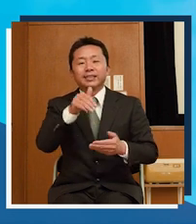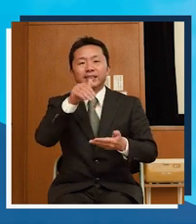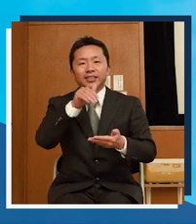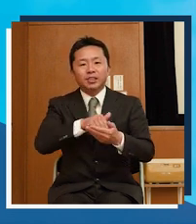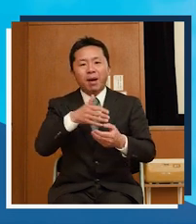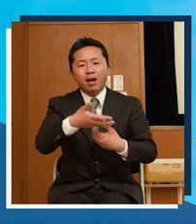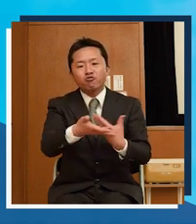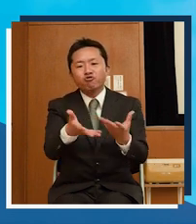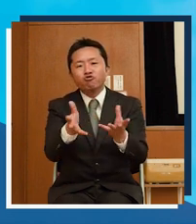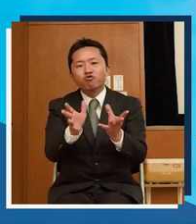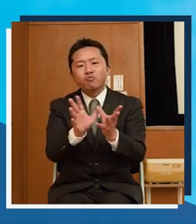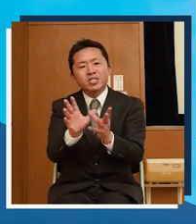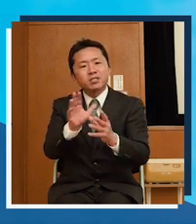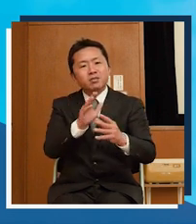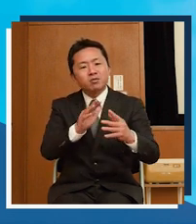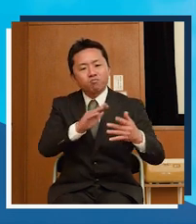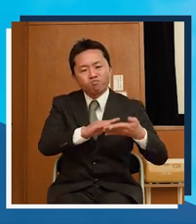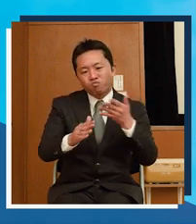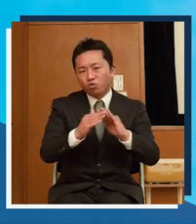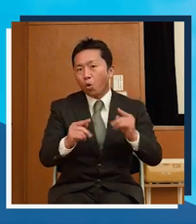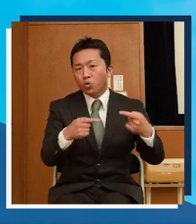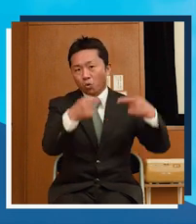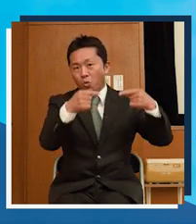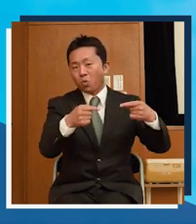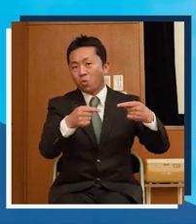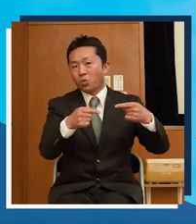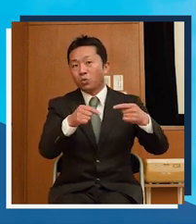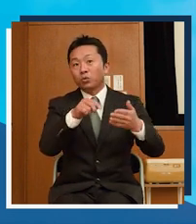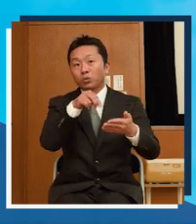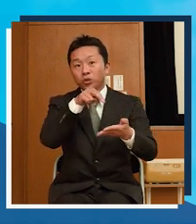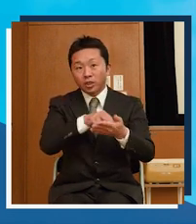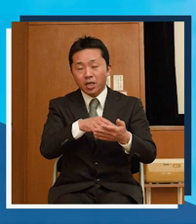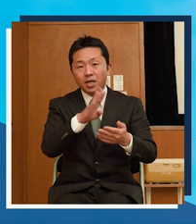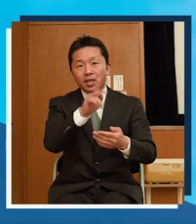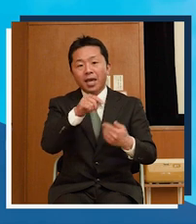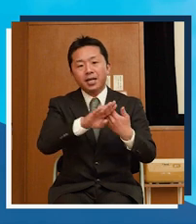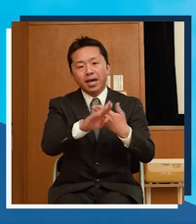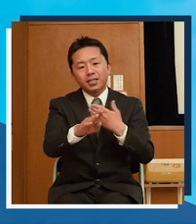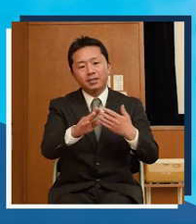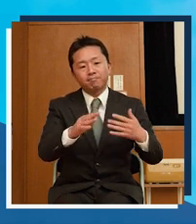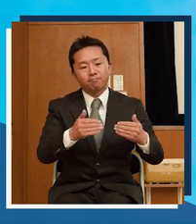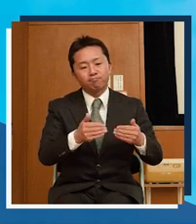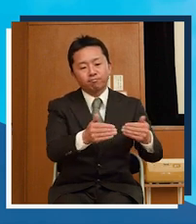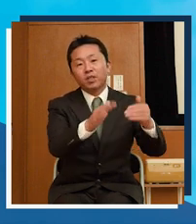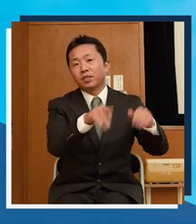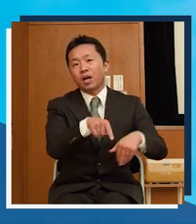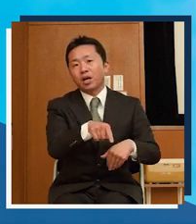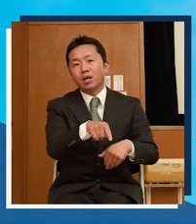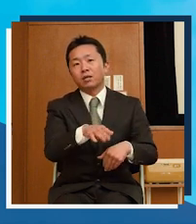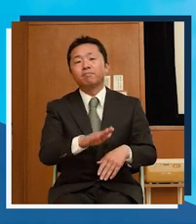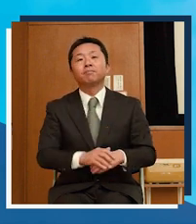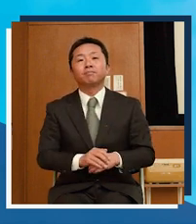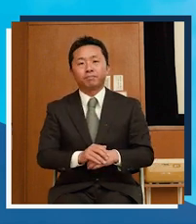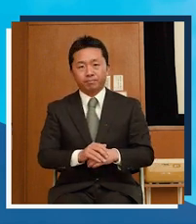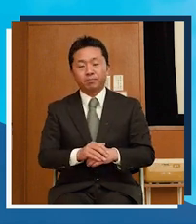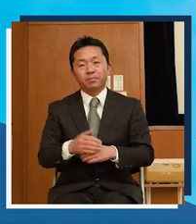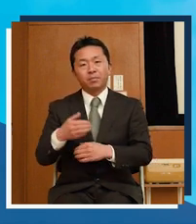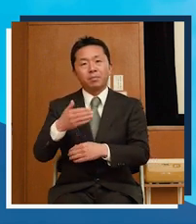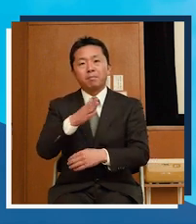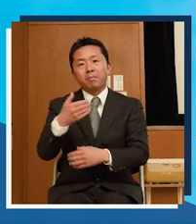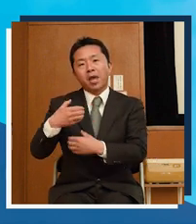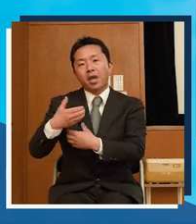え運動としてえ県内に展開してまいりましたしかしその間ま米軍は